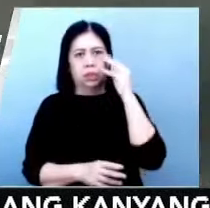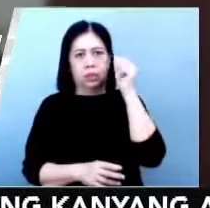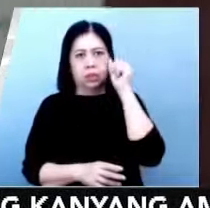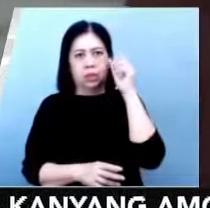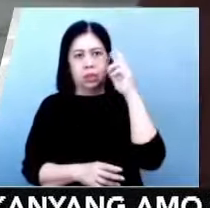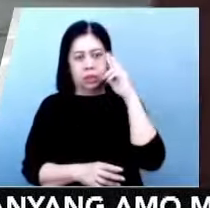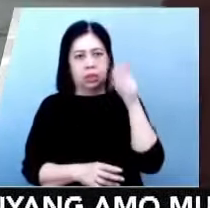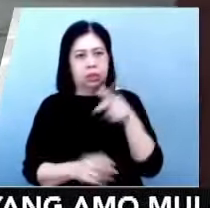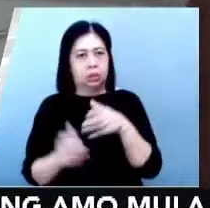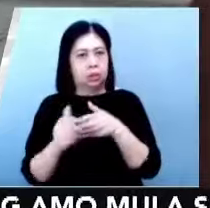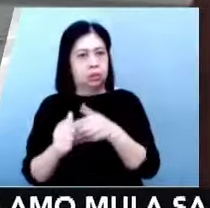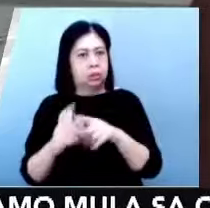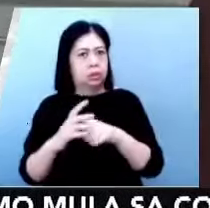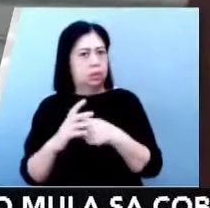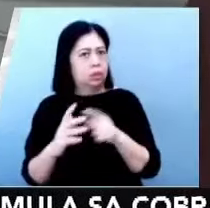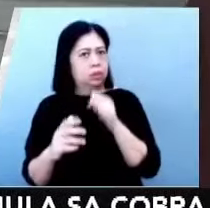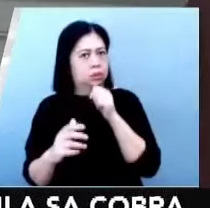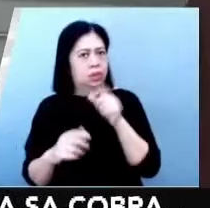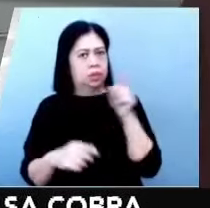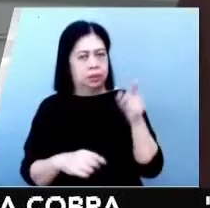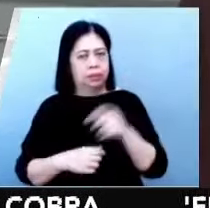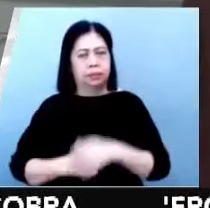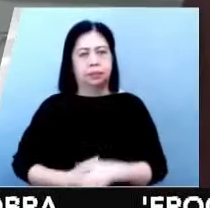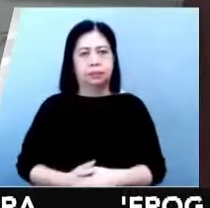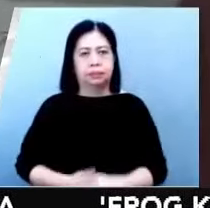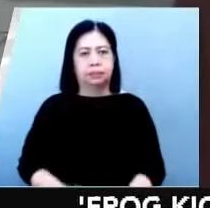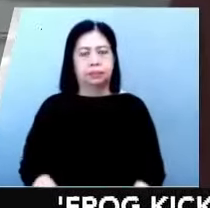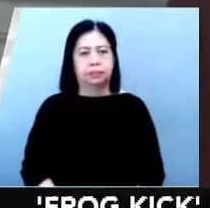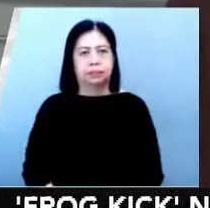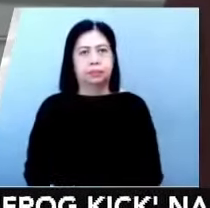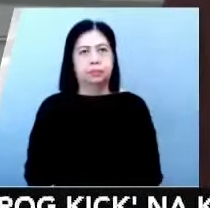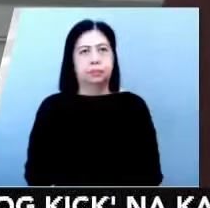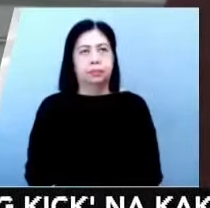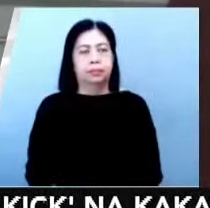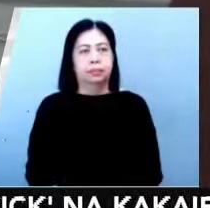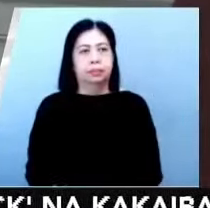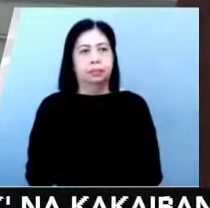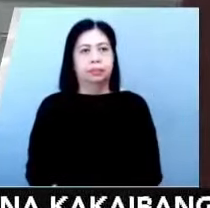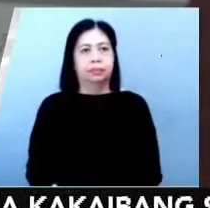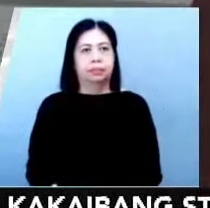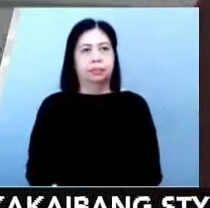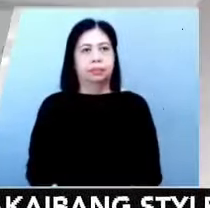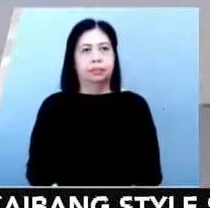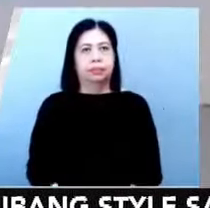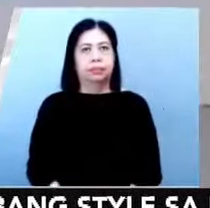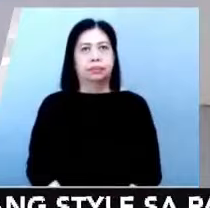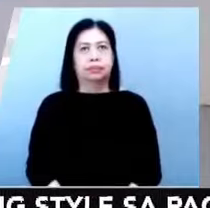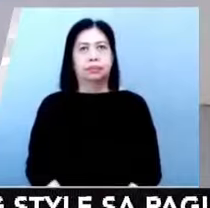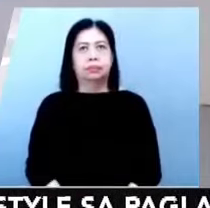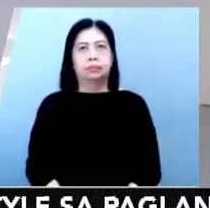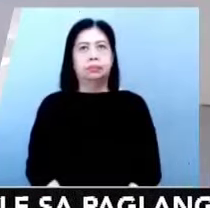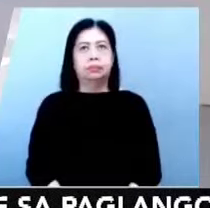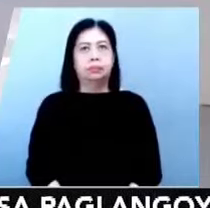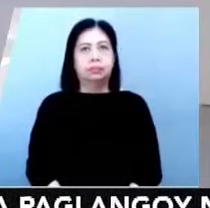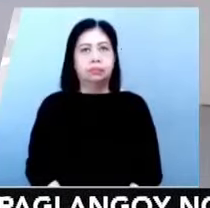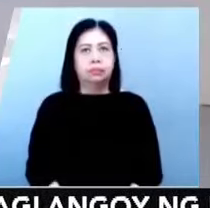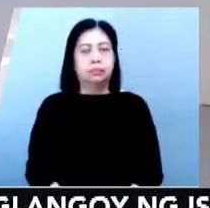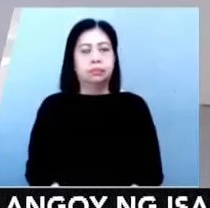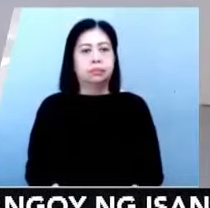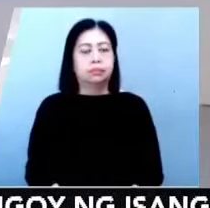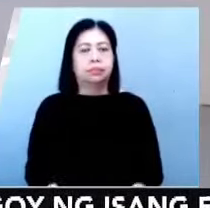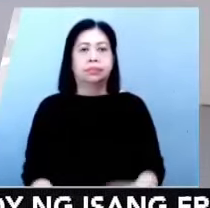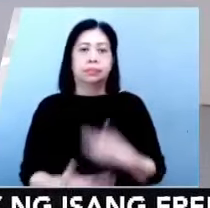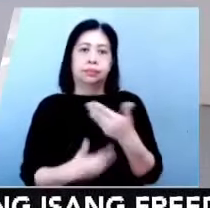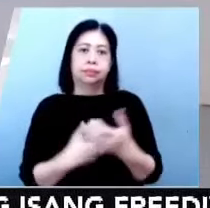this. Tina Panganiban Perez, nagbabalita para sa GMA Integrated News. Inireklamo ang